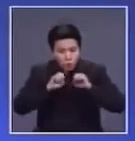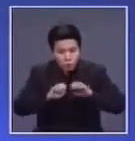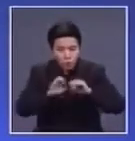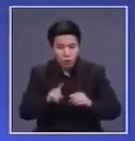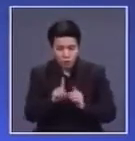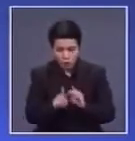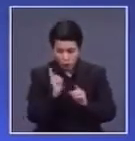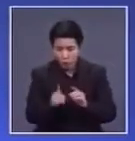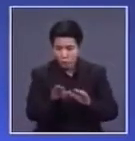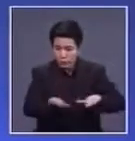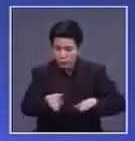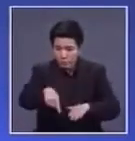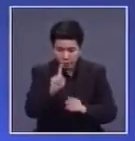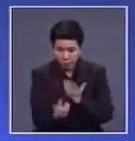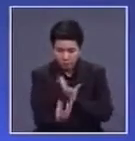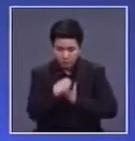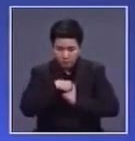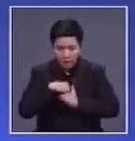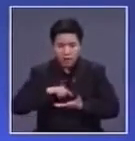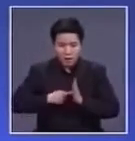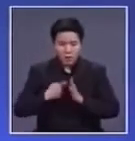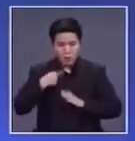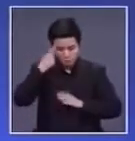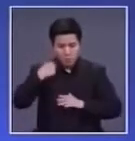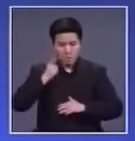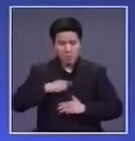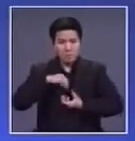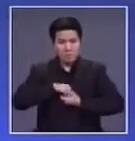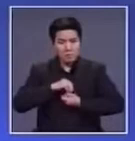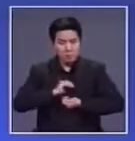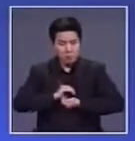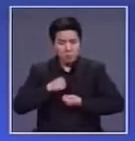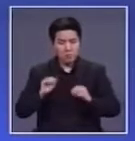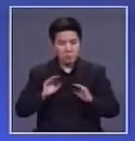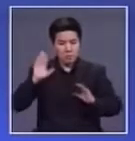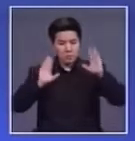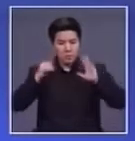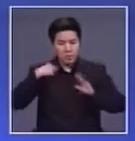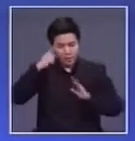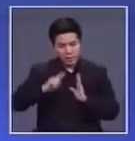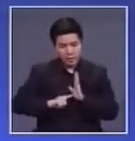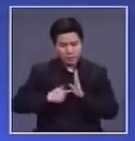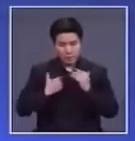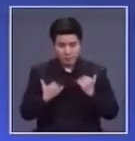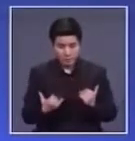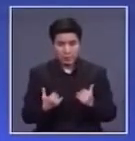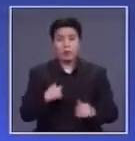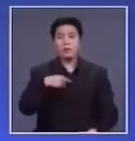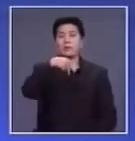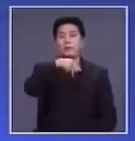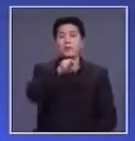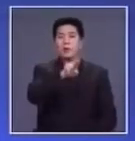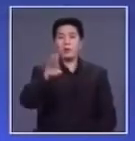จิตใจของลูกหลานของเราอย่างเป็นระบบเสียตั้งแต่ในปัจจุบันนะครับวันนี้รัฐบาลก็ได้ผลักดันพระราชบัญญัติส่งเสริม